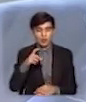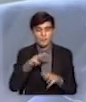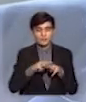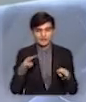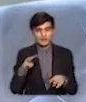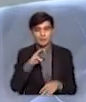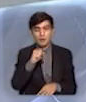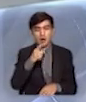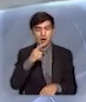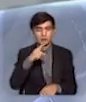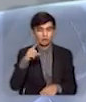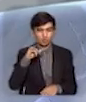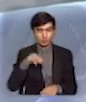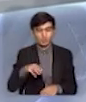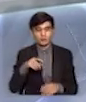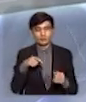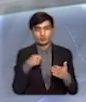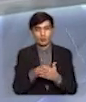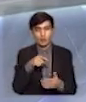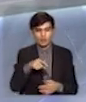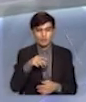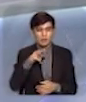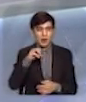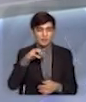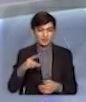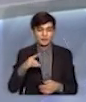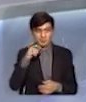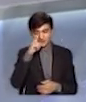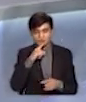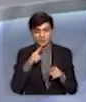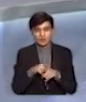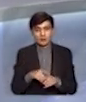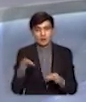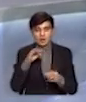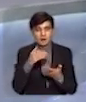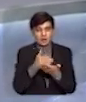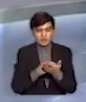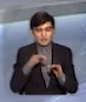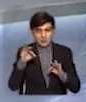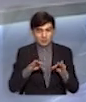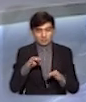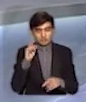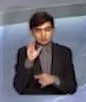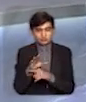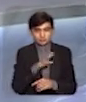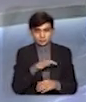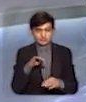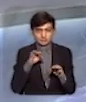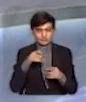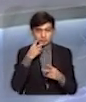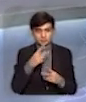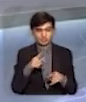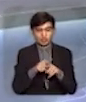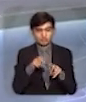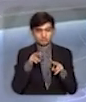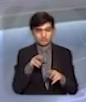Мағзұм Мырзағалиевке мамыр айының соңына дейін арнайы мемлекеттік бағдарлама жобасын әзірлеуді қадап тұрып тапсырды. Өйткені геологиялық барлау